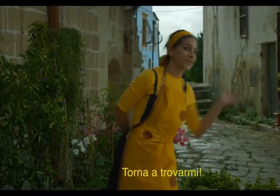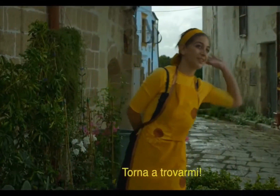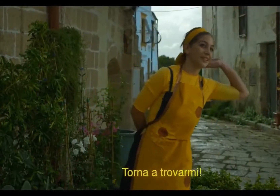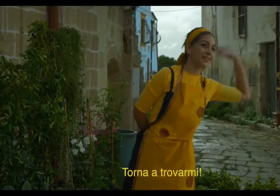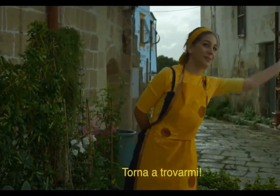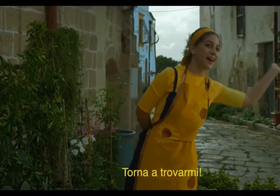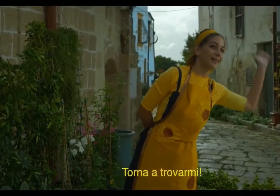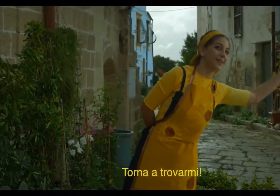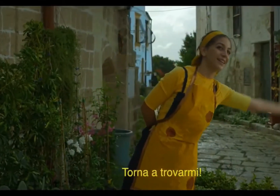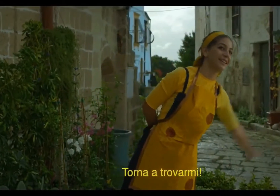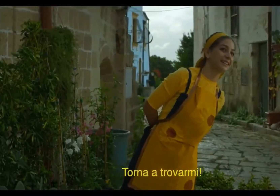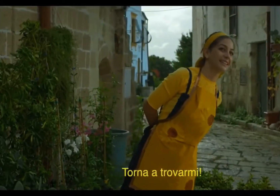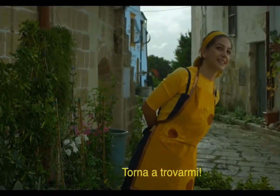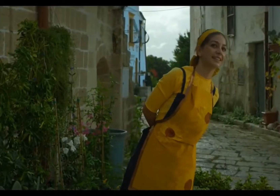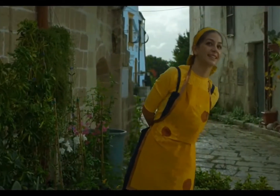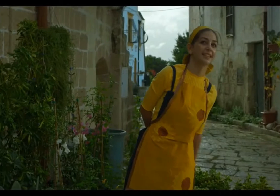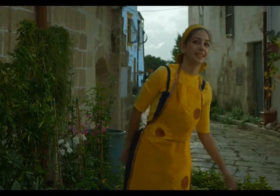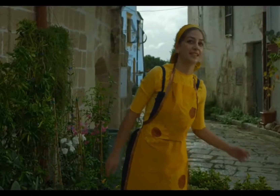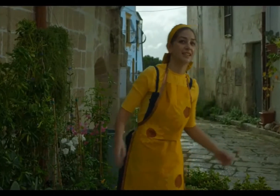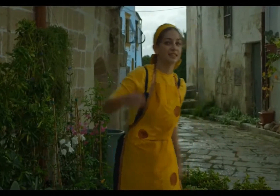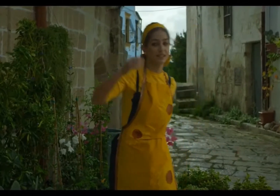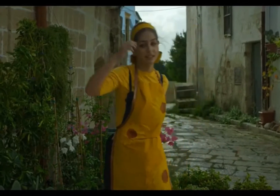torna a trovarmi